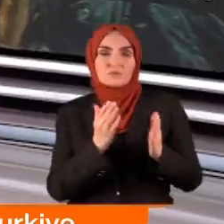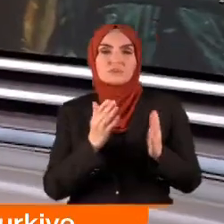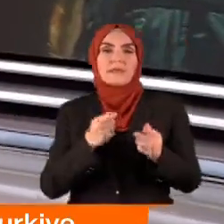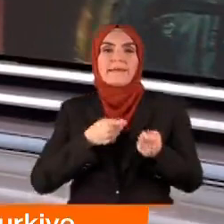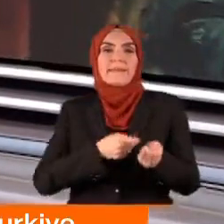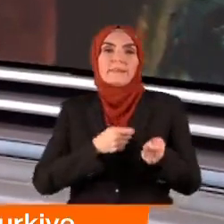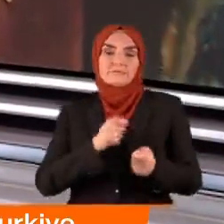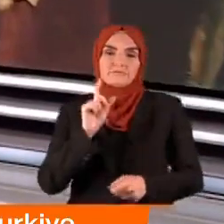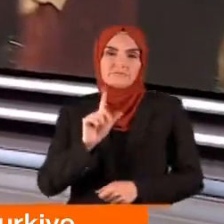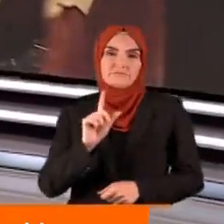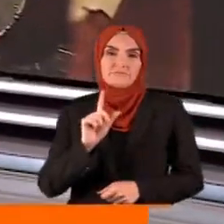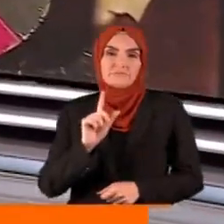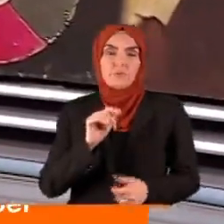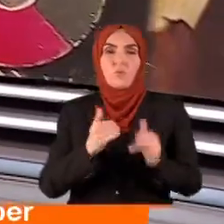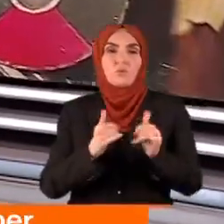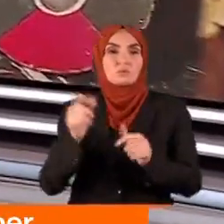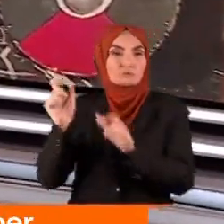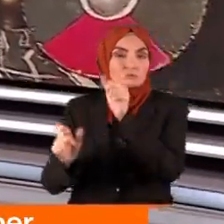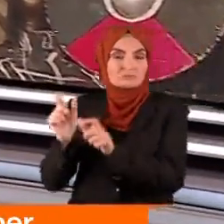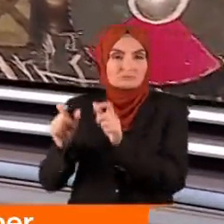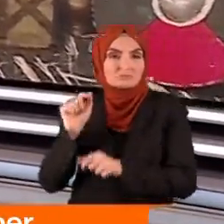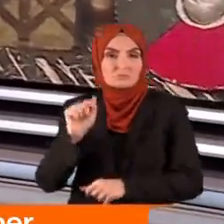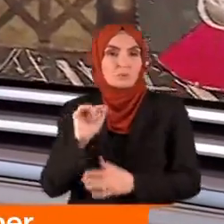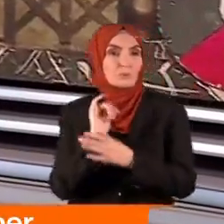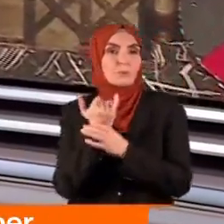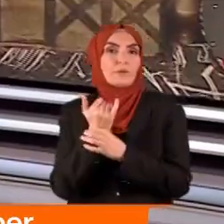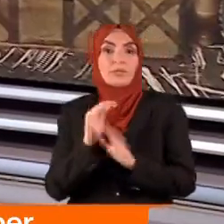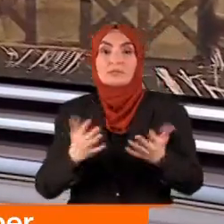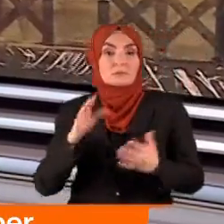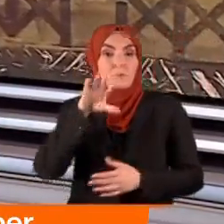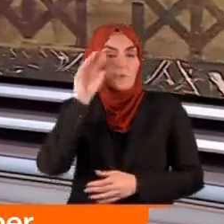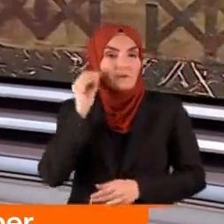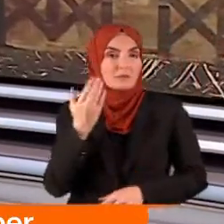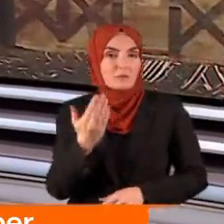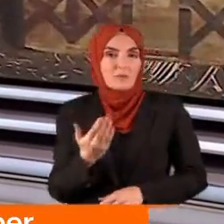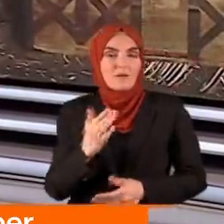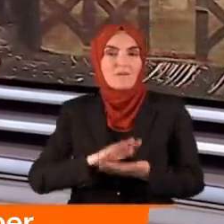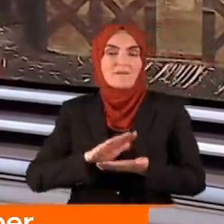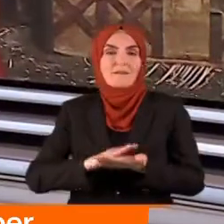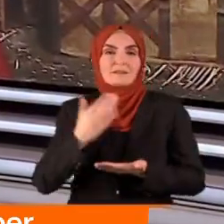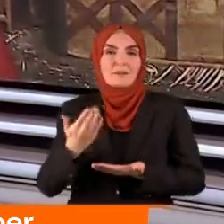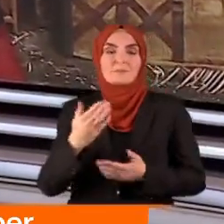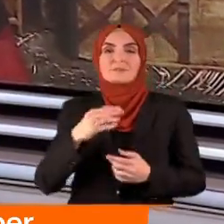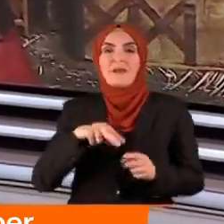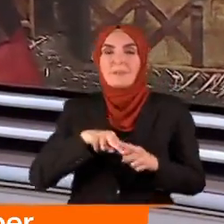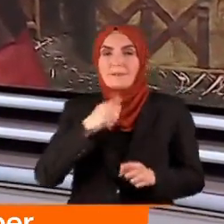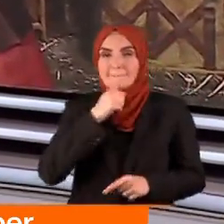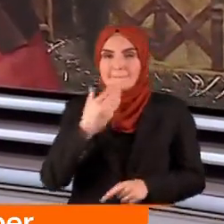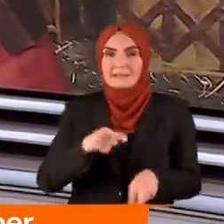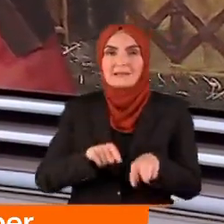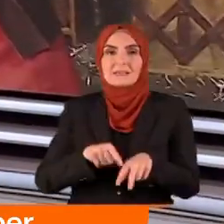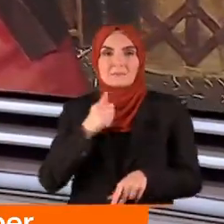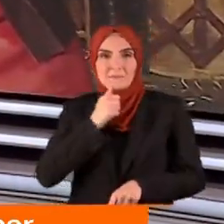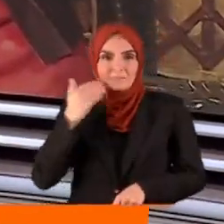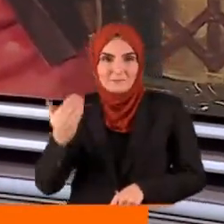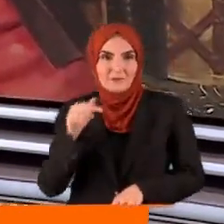oyuncular bu teknikleri nasıl öğreniyor dersiniz? Arkadaşlarımız Altay Altuğ ve Nazmi Can Tanrıöver bu sorunun yanıtını öğrenmek için bir aksiyon